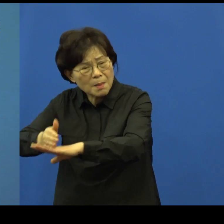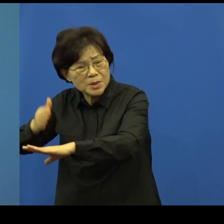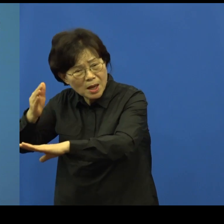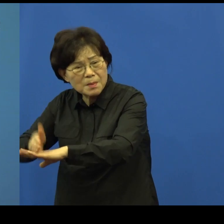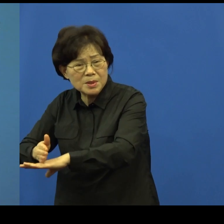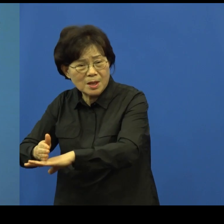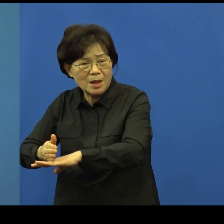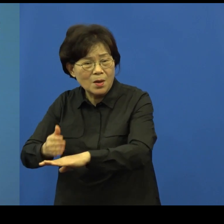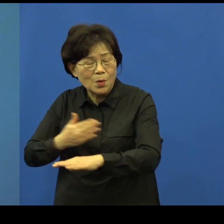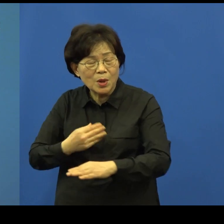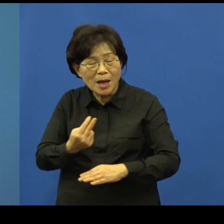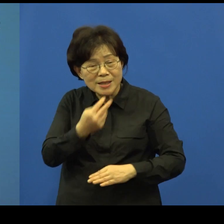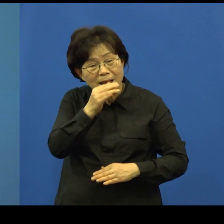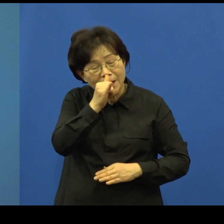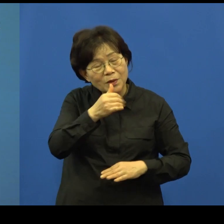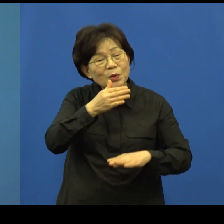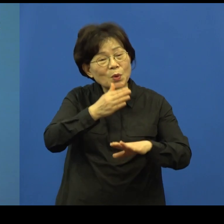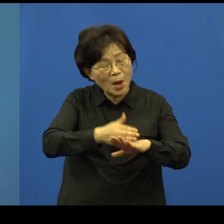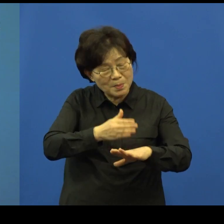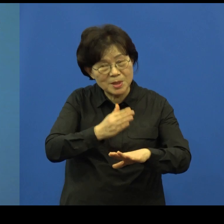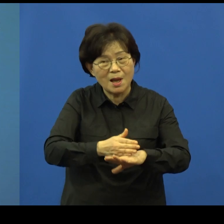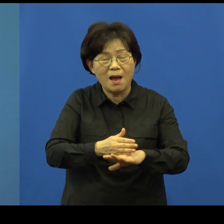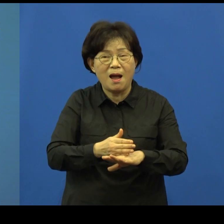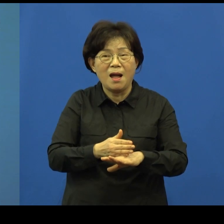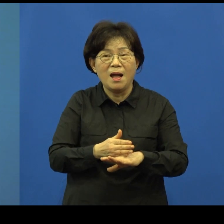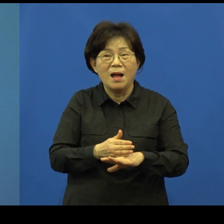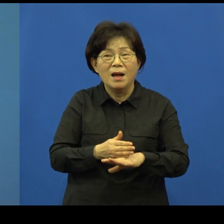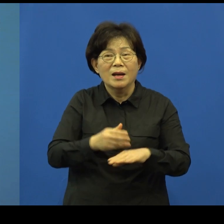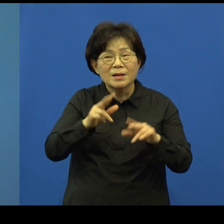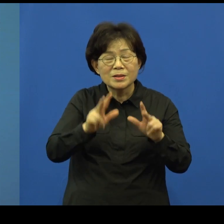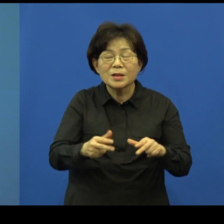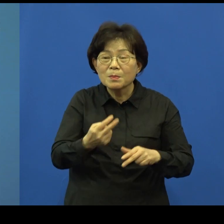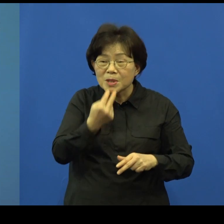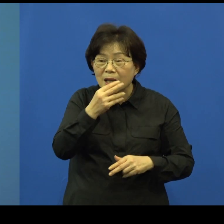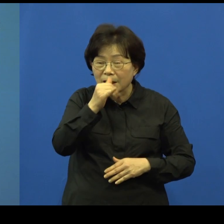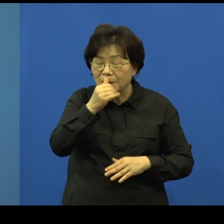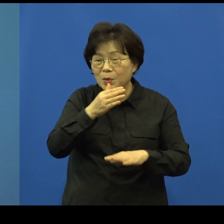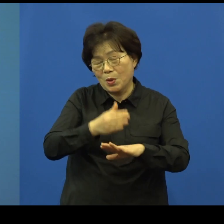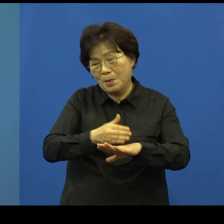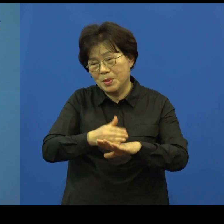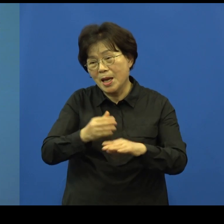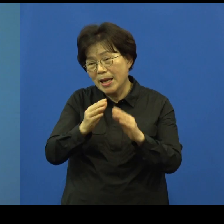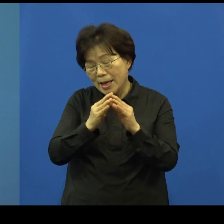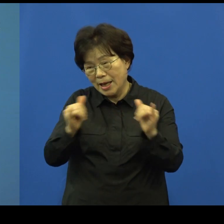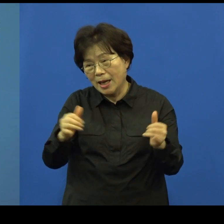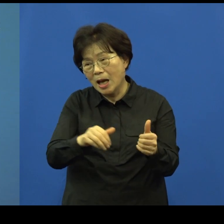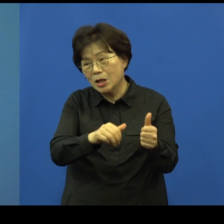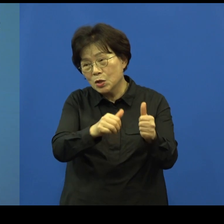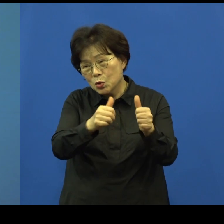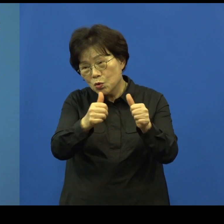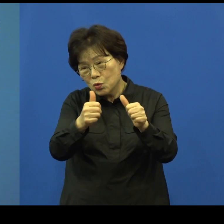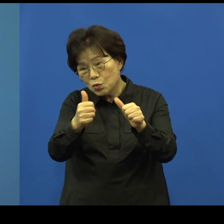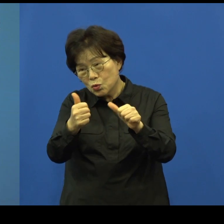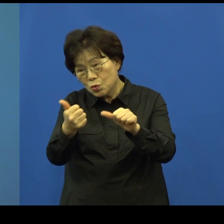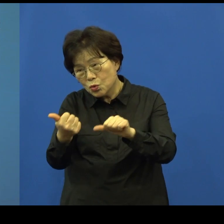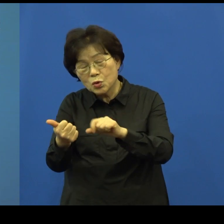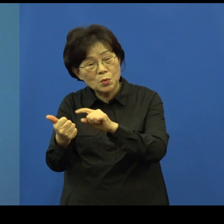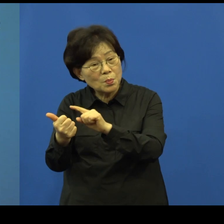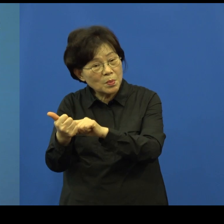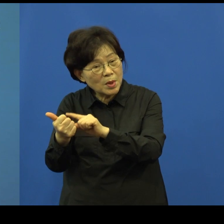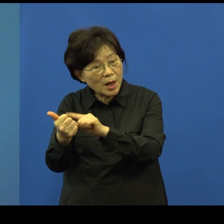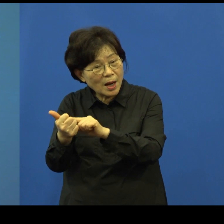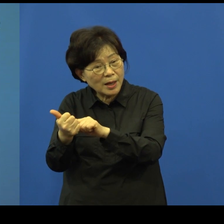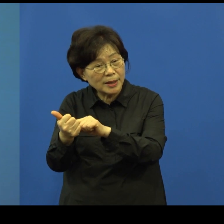그러니까 우리는 지금 살아있는 것도 감사해요. 지금 살아있는 거. 여러분, 인간은요, 죽음이라고 하는